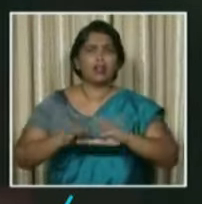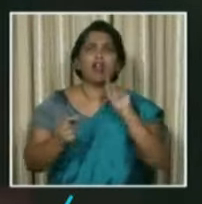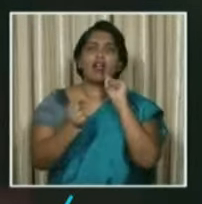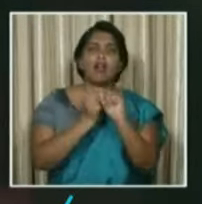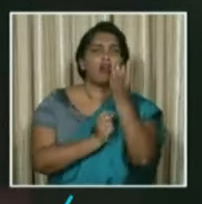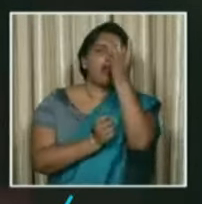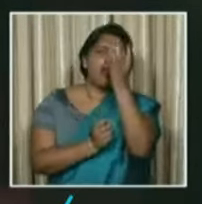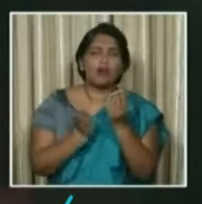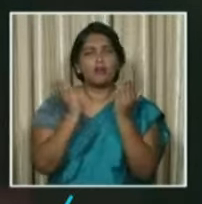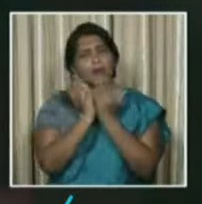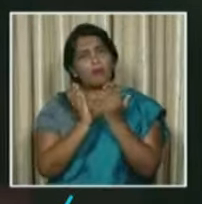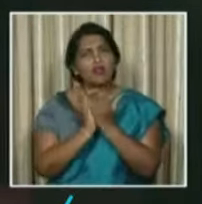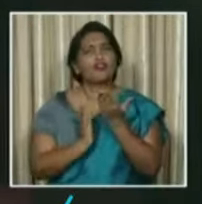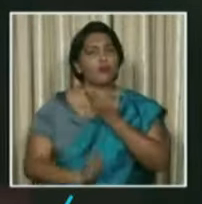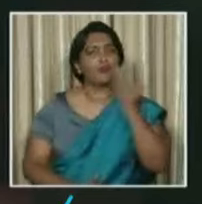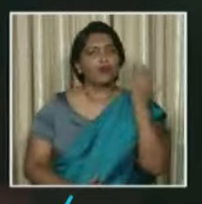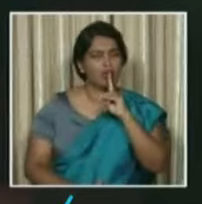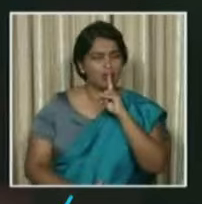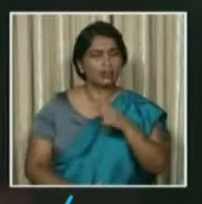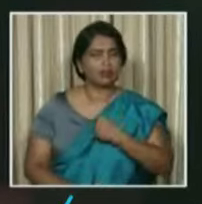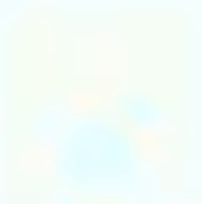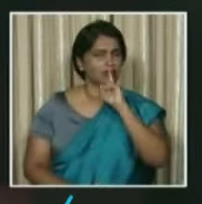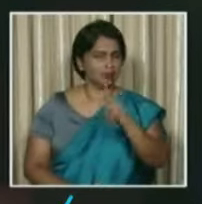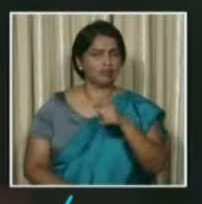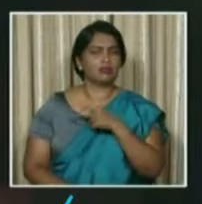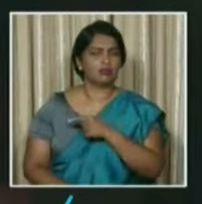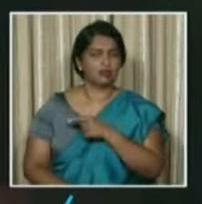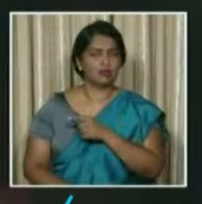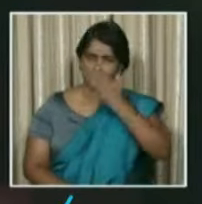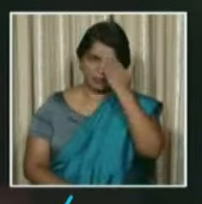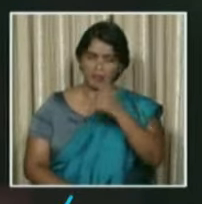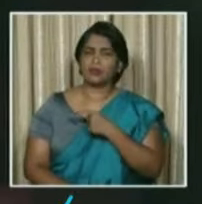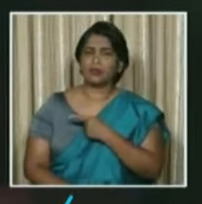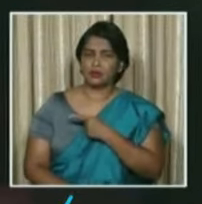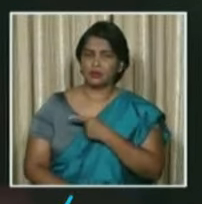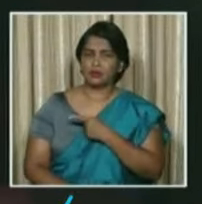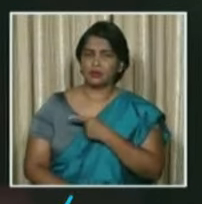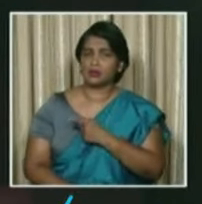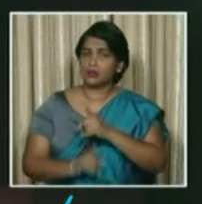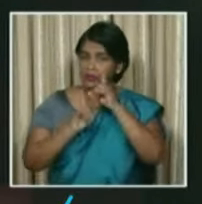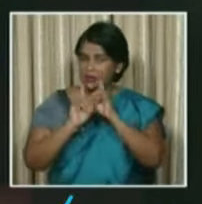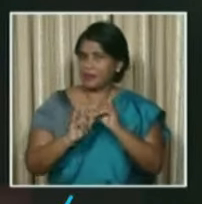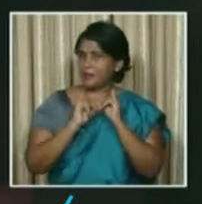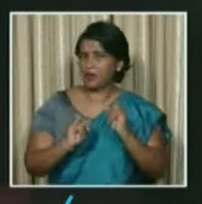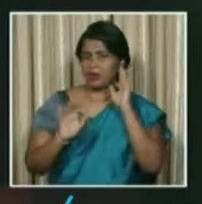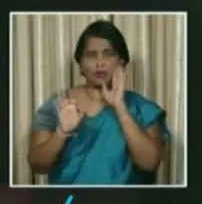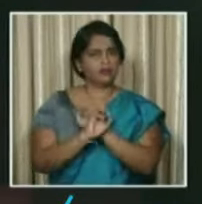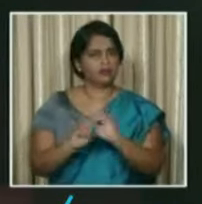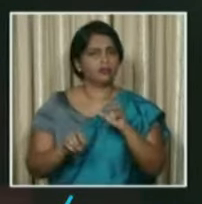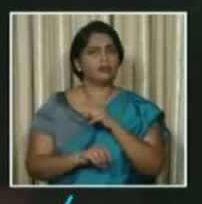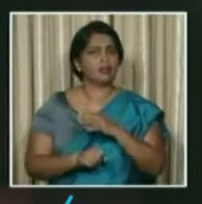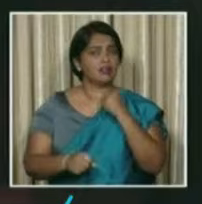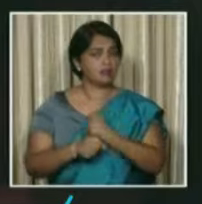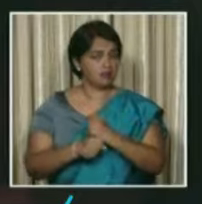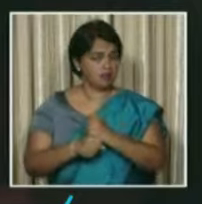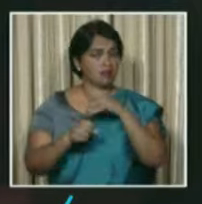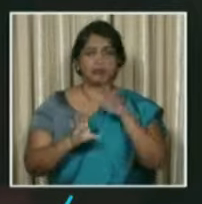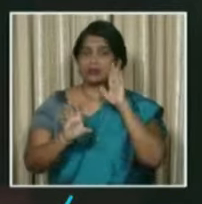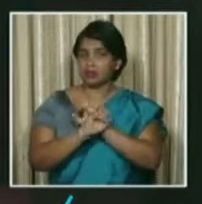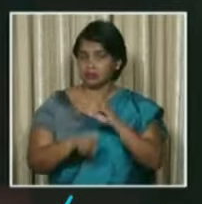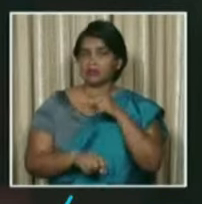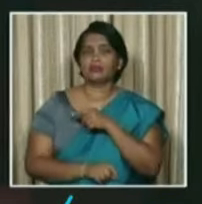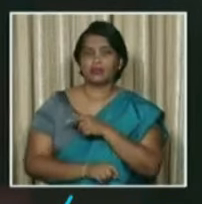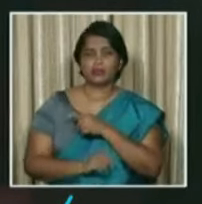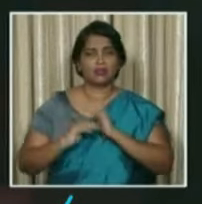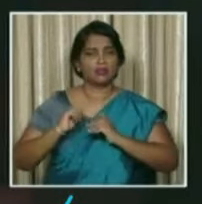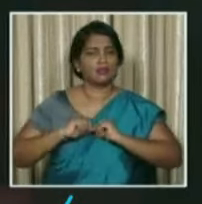ලාම්පෙන් ඉගෙන ගන්න පුළුවන් කියලා දෙනවා. නෑ මම ඉල්ලීමක් කරනවා කරුණා කරලා මේ වගේ කැත ප්‍රකාශ රජයේ ප්‍රකාශකයෝ